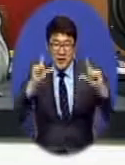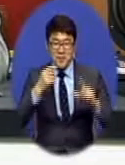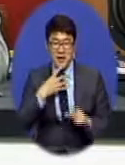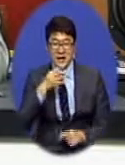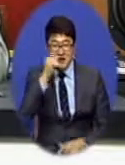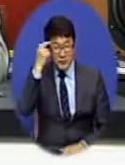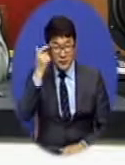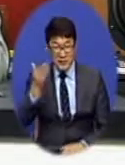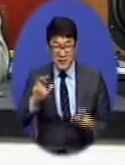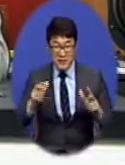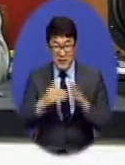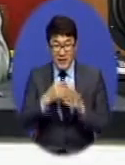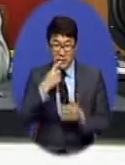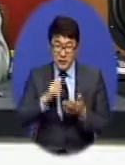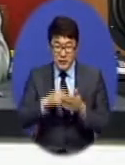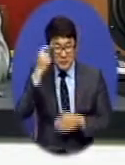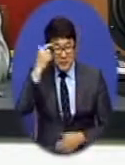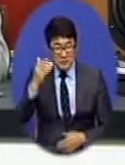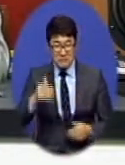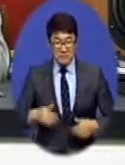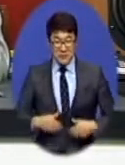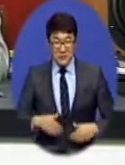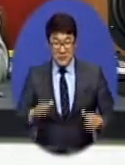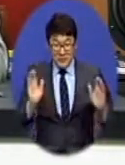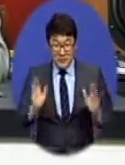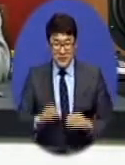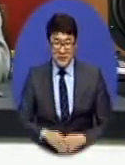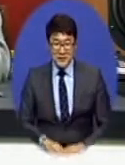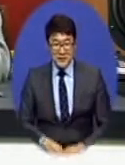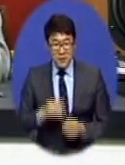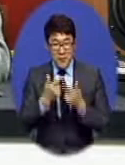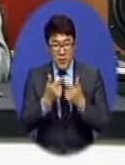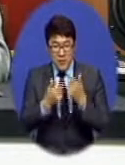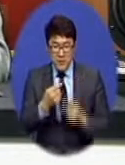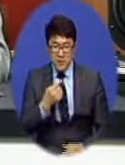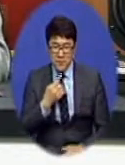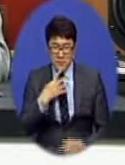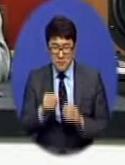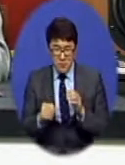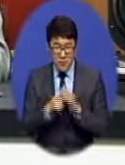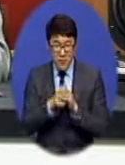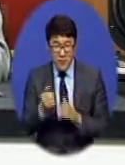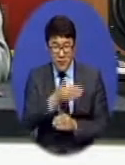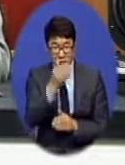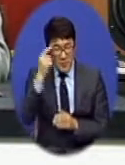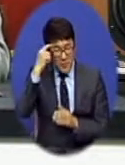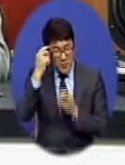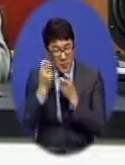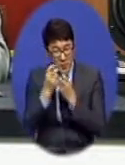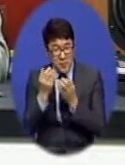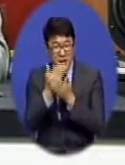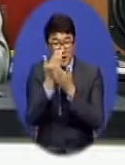색다르죠. 이제까지 쉬었던 퀴즈는 가라. 네. 목요일에 우리 시청자들의 두뇌 활성화를